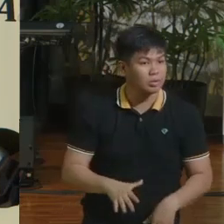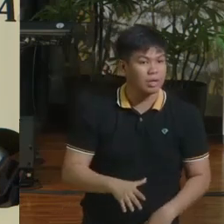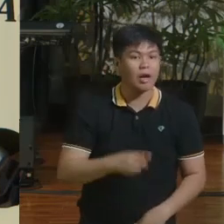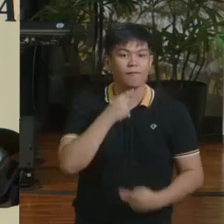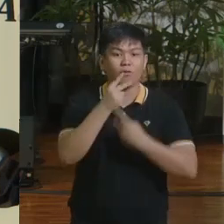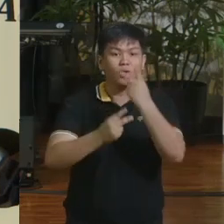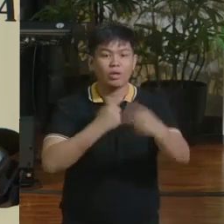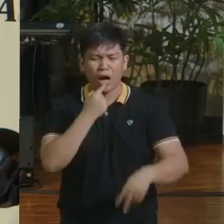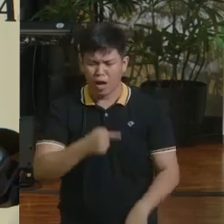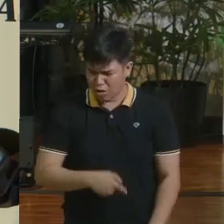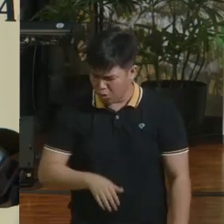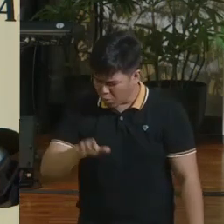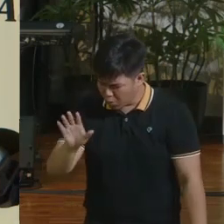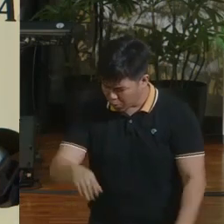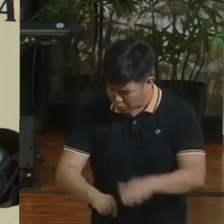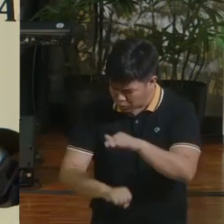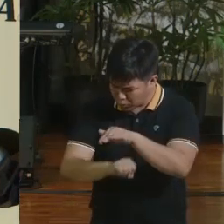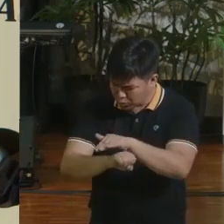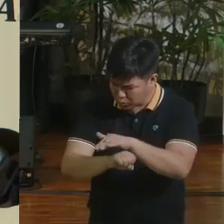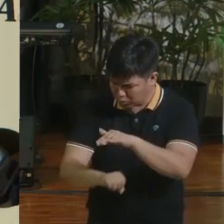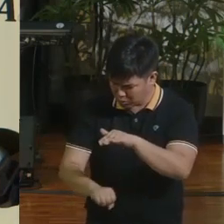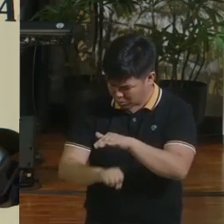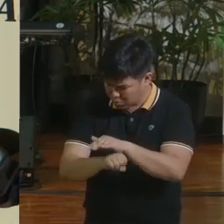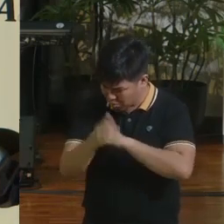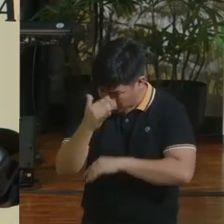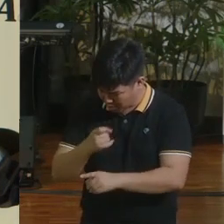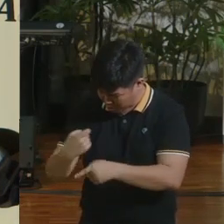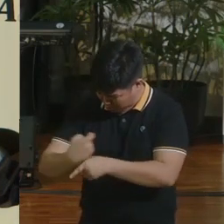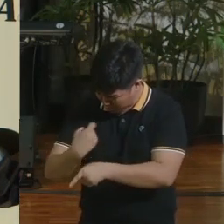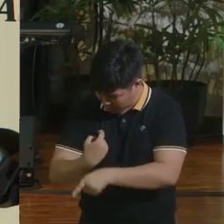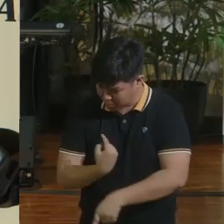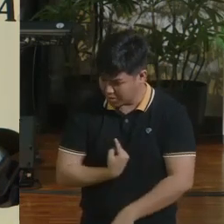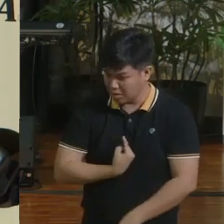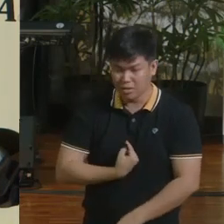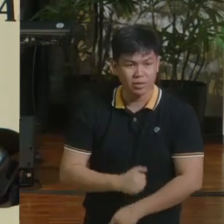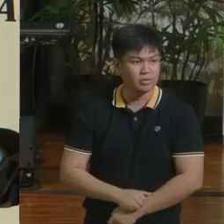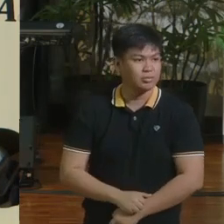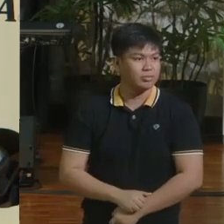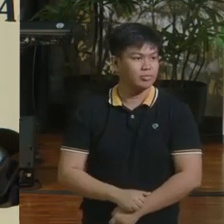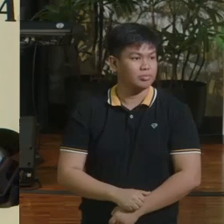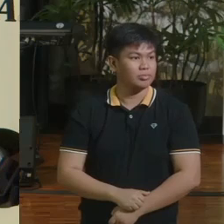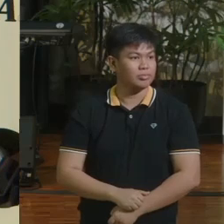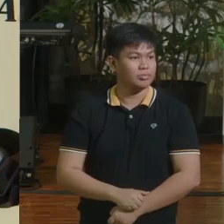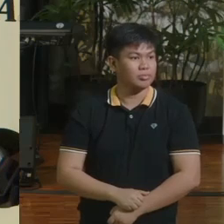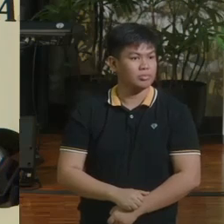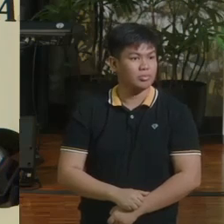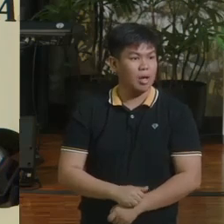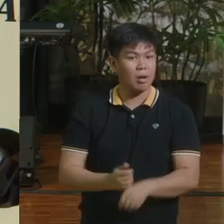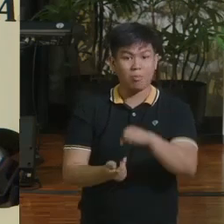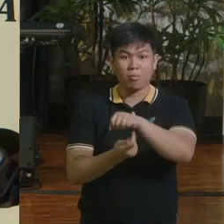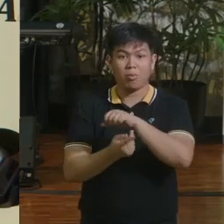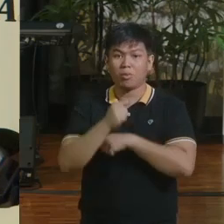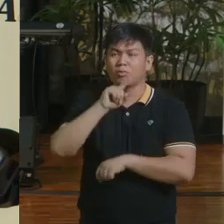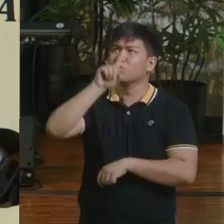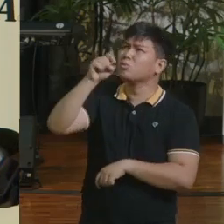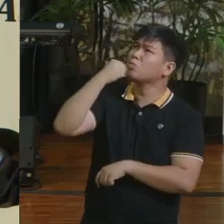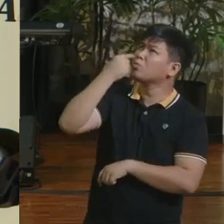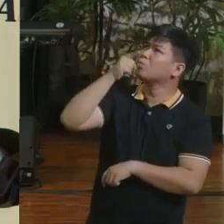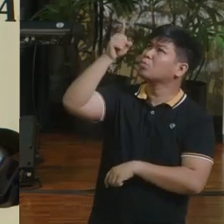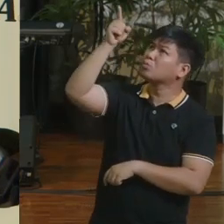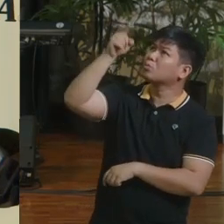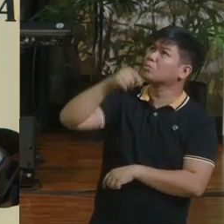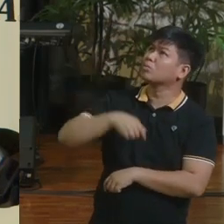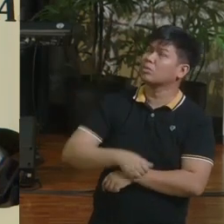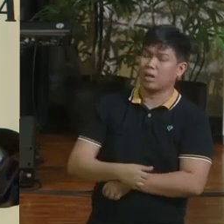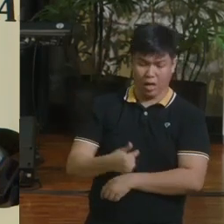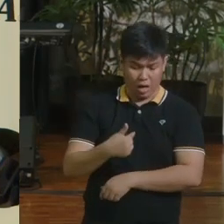saying, Saul, Saul, why are you persecuting me? And he said, who are you, Lord? And he said,